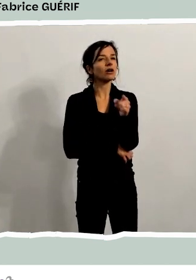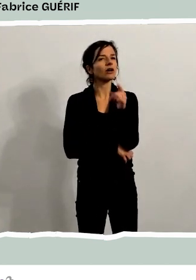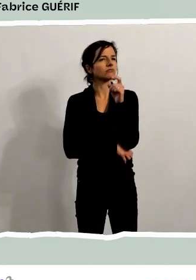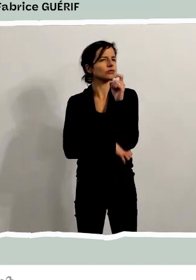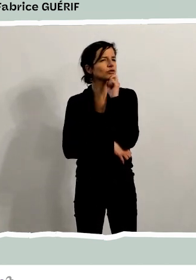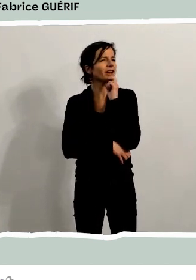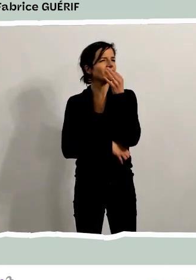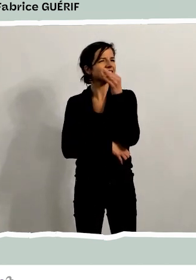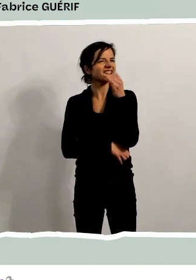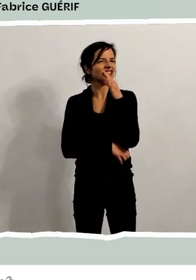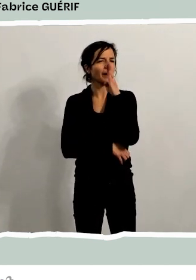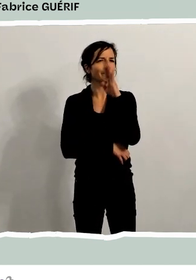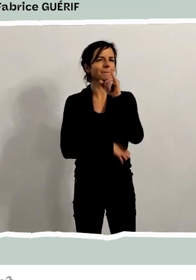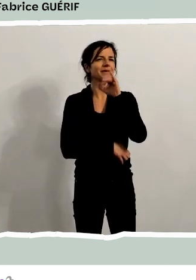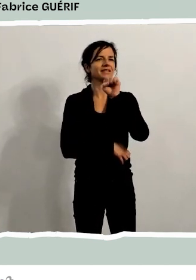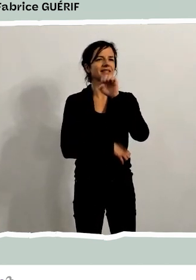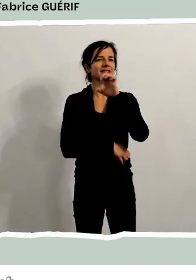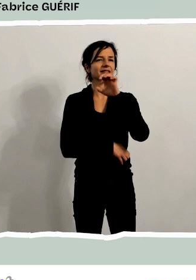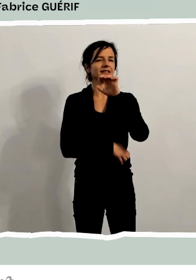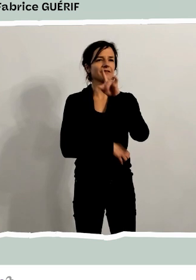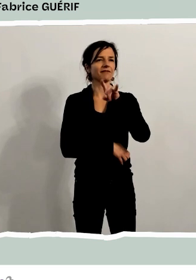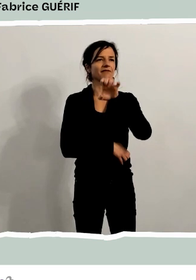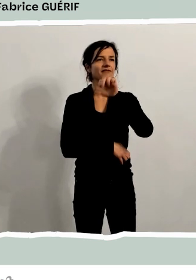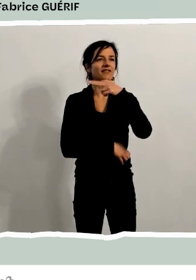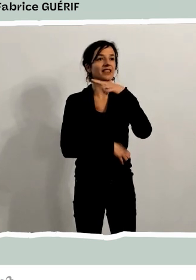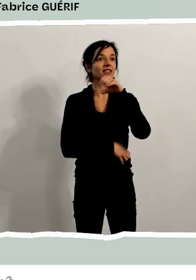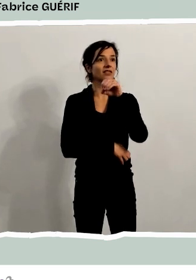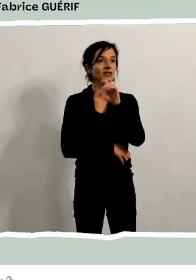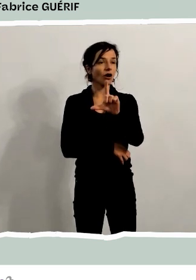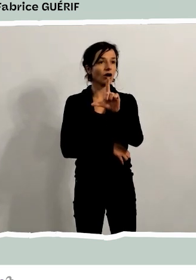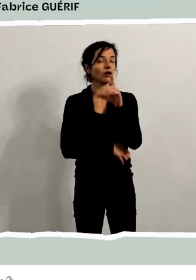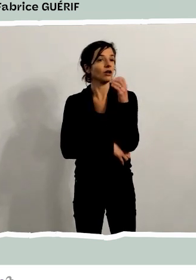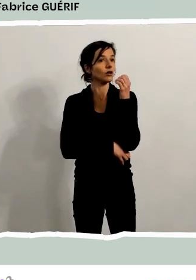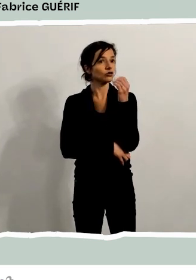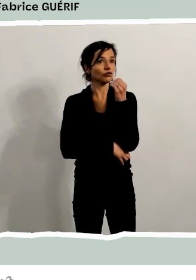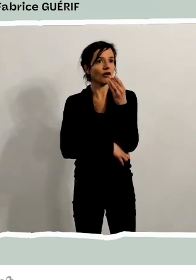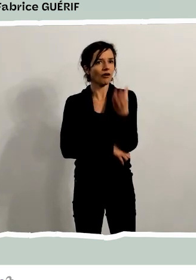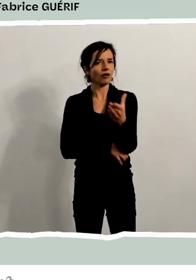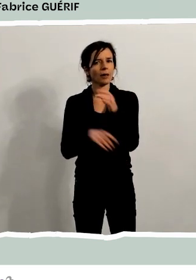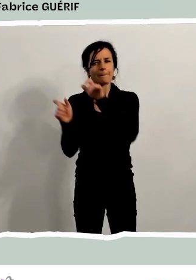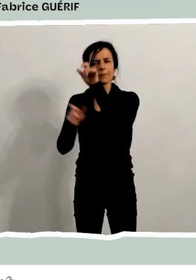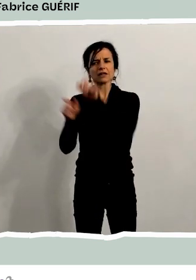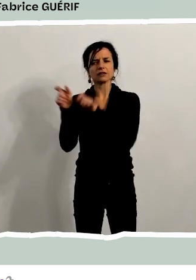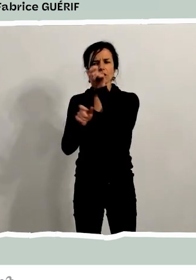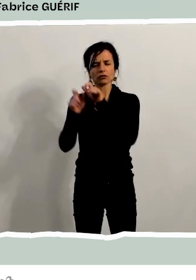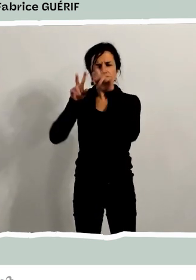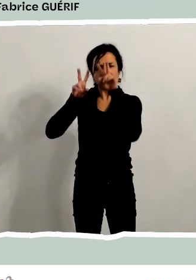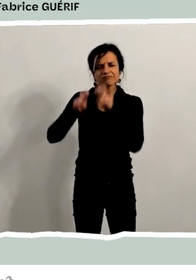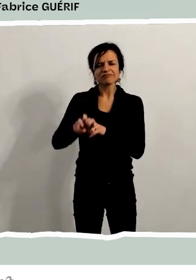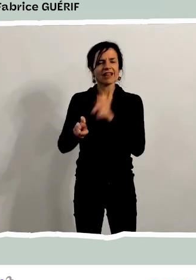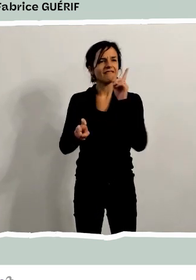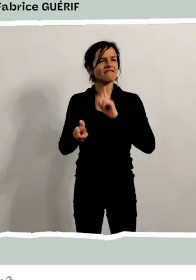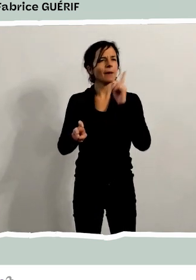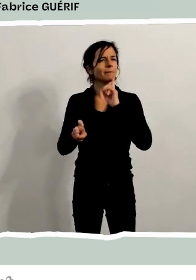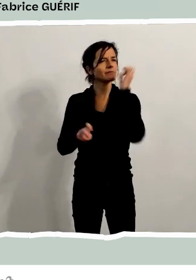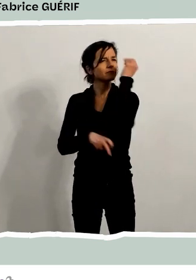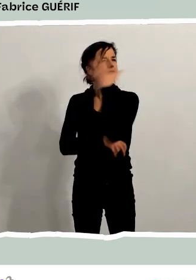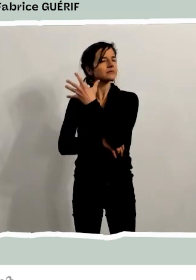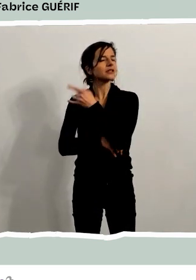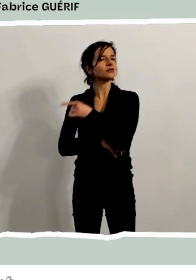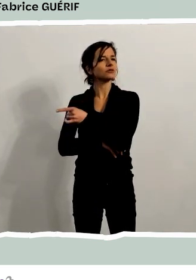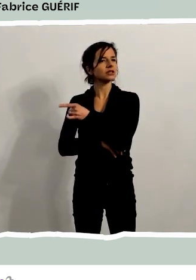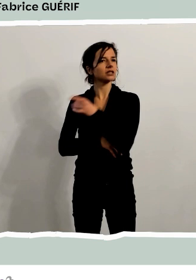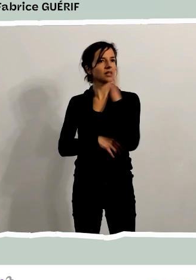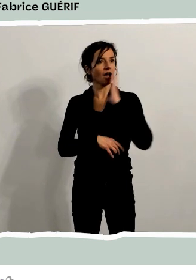plusieurs fois, dans ce travail, ce sont des patientes américaines, environ 200, qui avaient été pris en charge